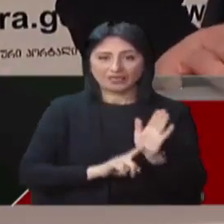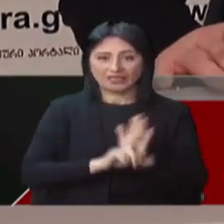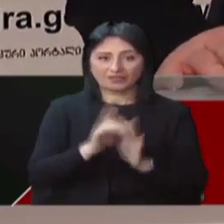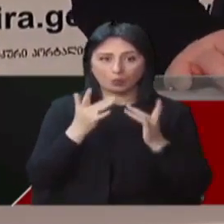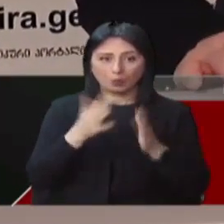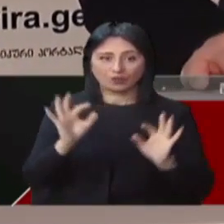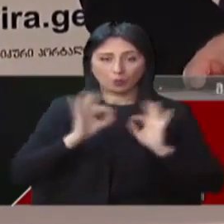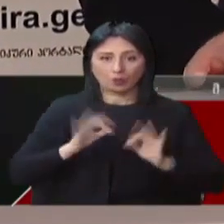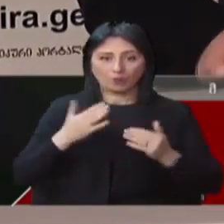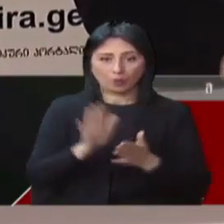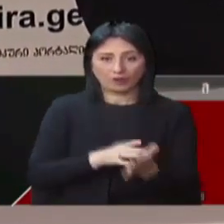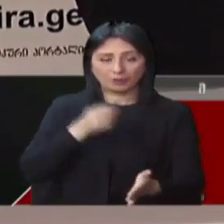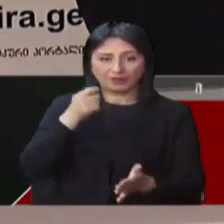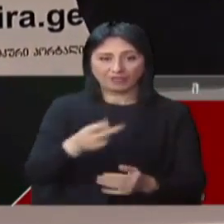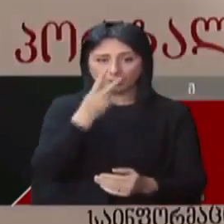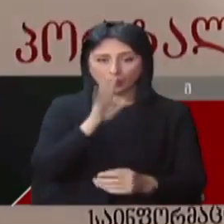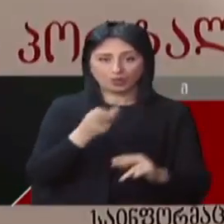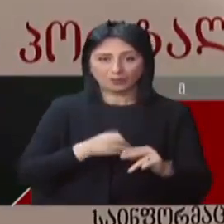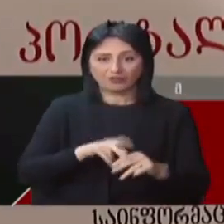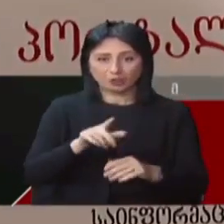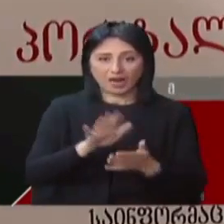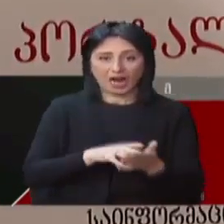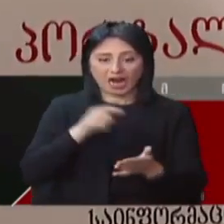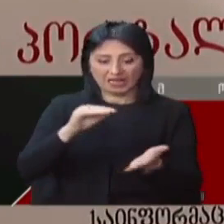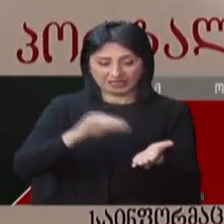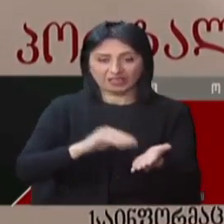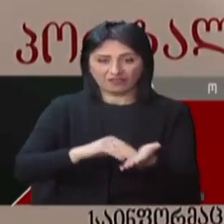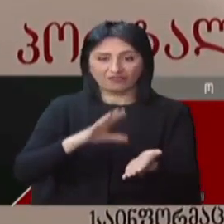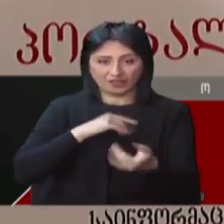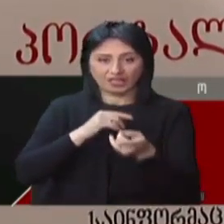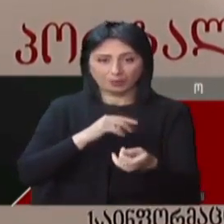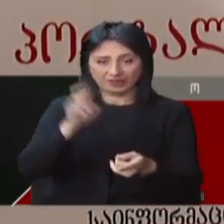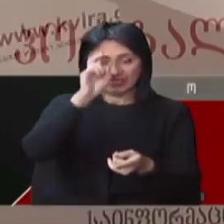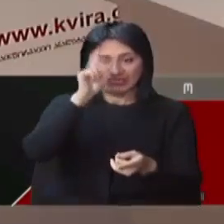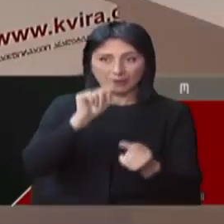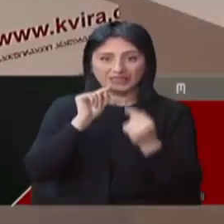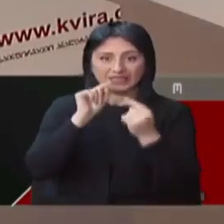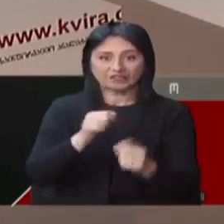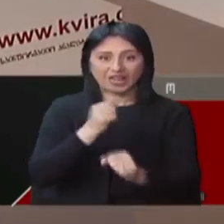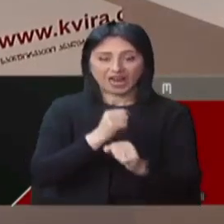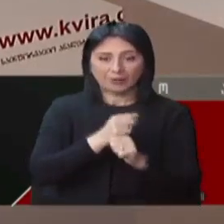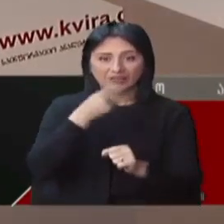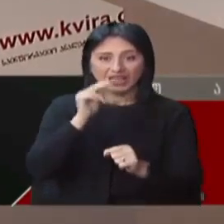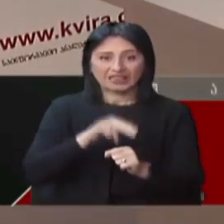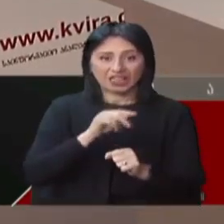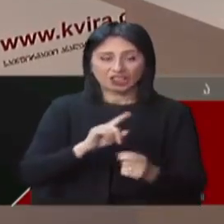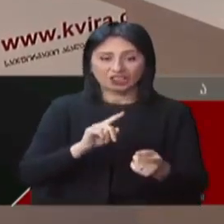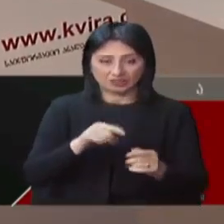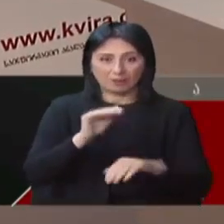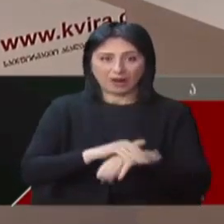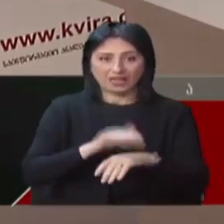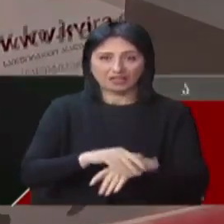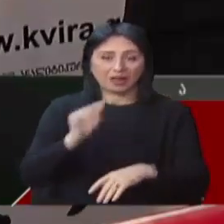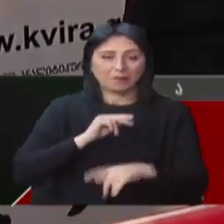დაწყების მოთხოვნით პროკურატურას უკვე მიმართეს და მიუხედავად იმისა, რომ განცხადებაში მითითებული იყო სახელმწიფოს წინააღმდეგ ჩადენილი დანაშაულის შემცველი